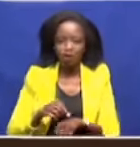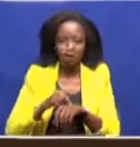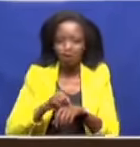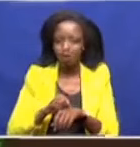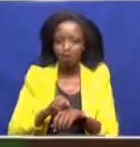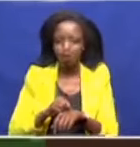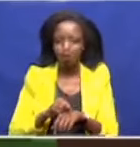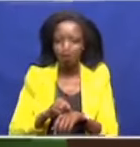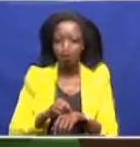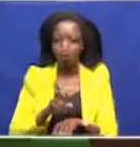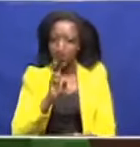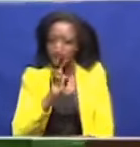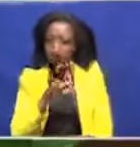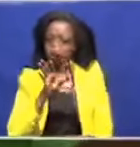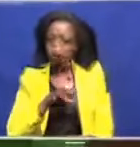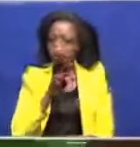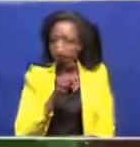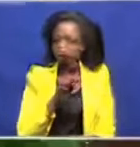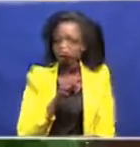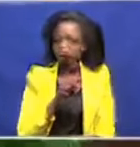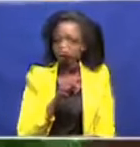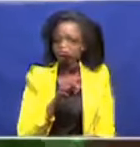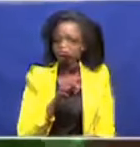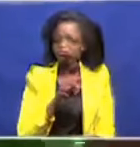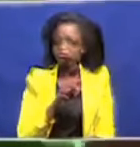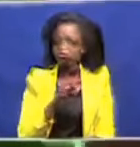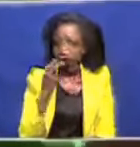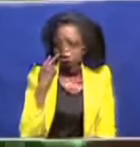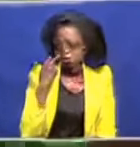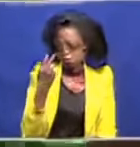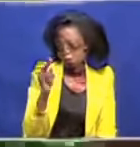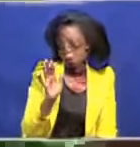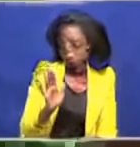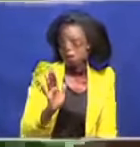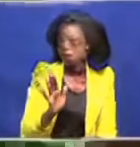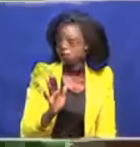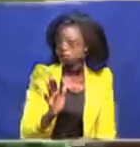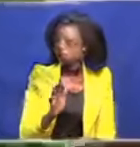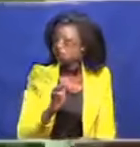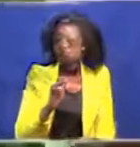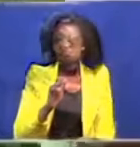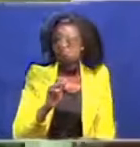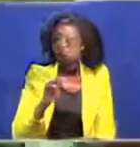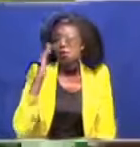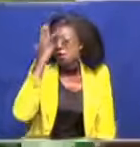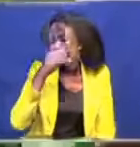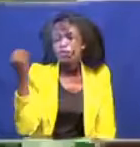mtu, akaona mama aliyekuwa kwa mtazamo wake si wa kupendeza